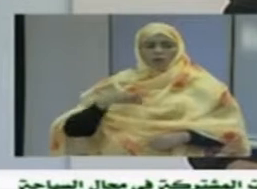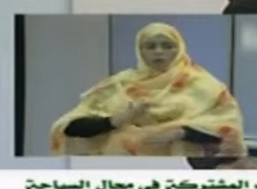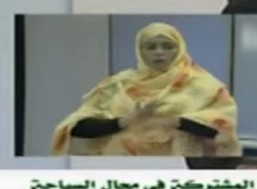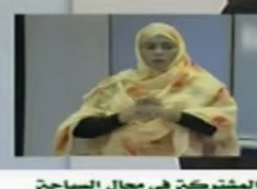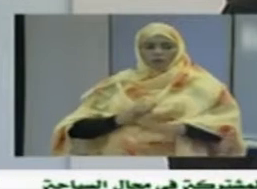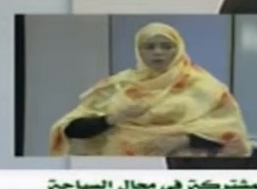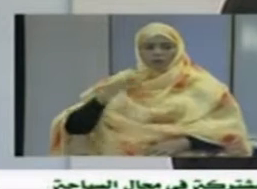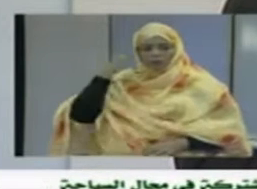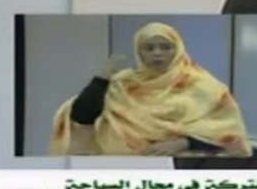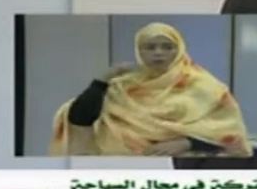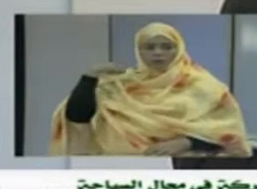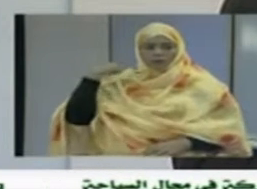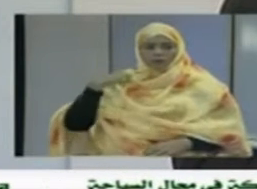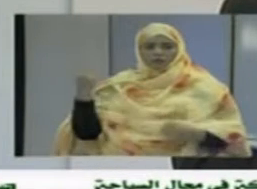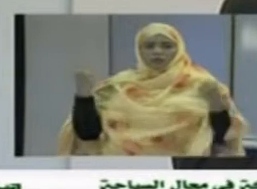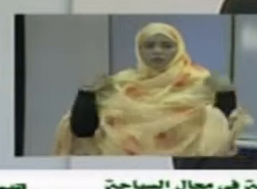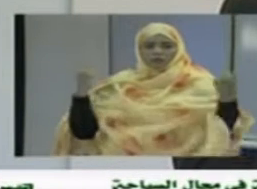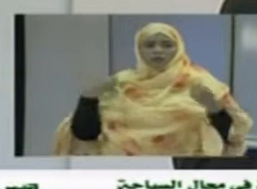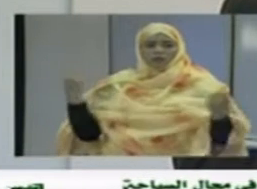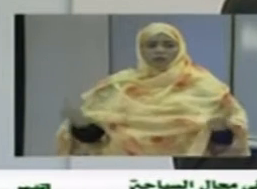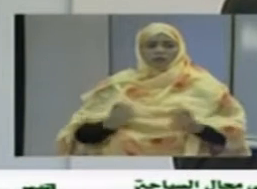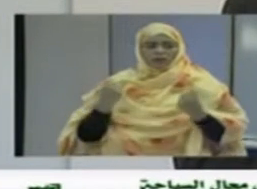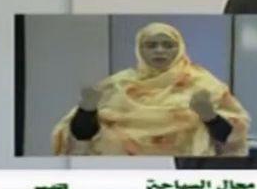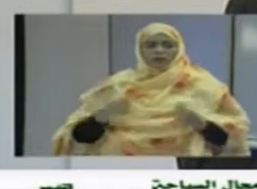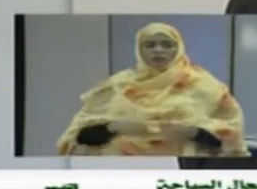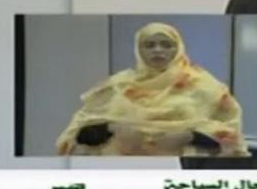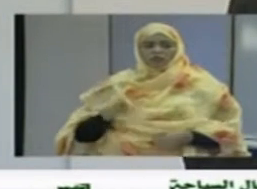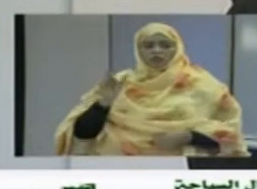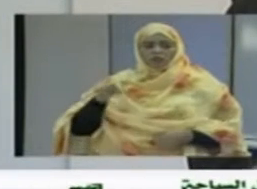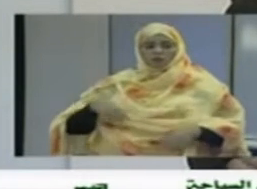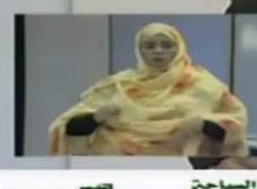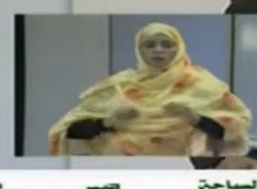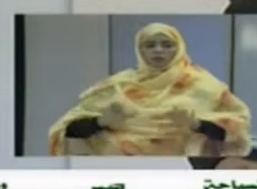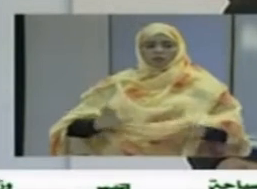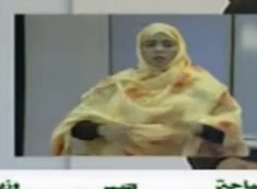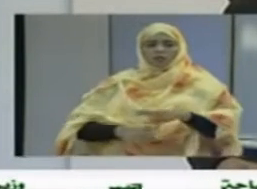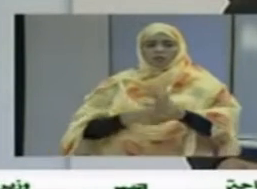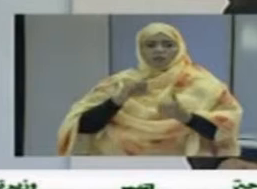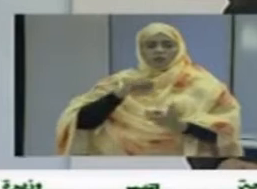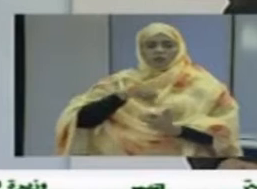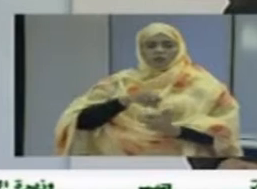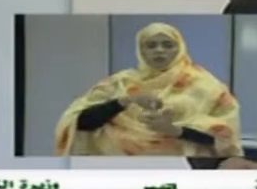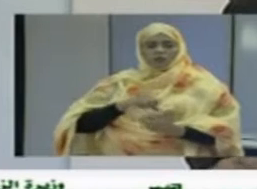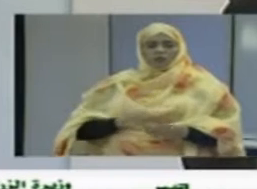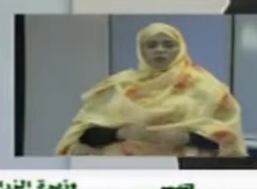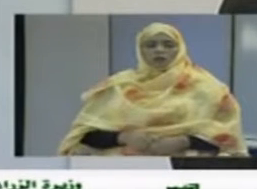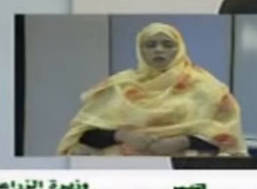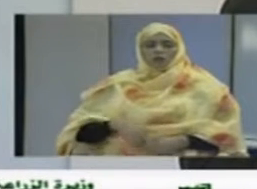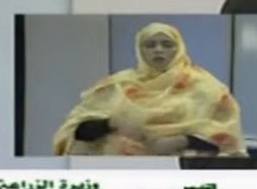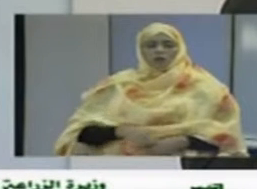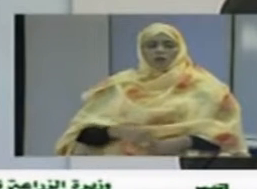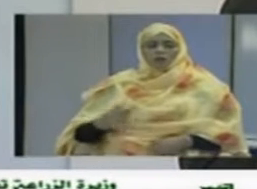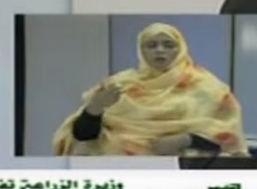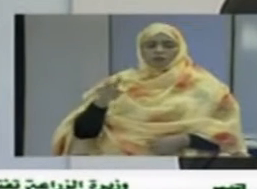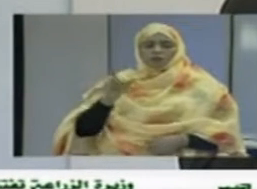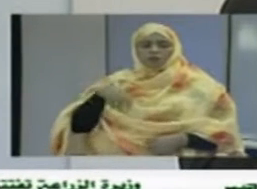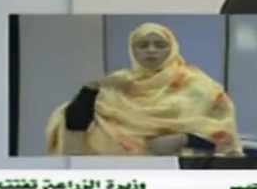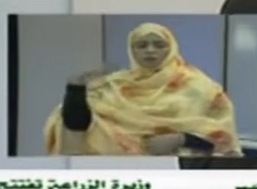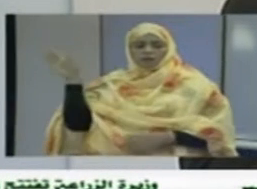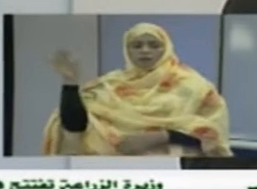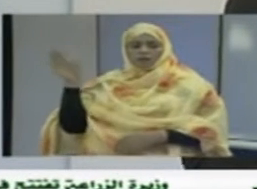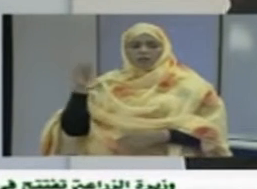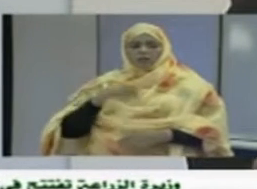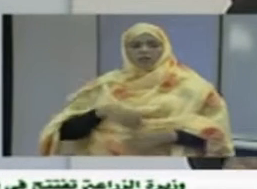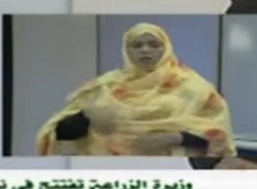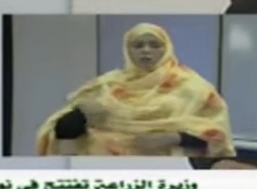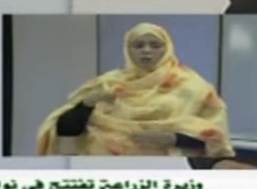كومبابا وزيرة الشباب والرياضة، أحمد الباهي مدير ديوان رئيس الجمهورية، محمد الحناني سفير الجمهورية